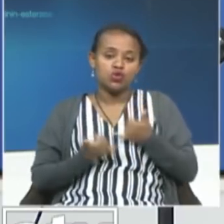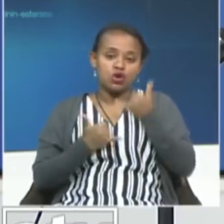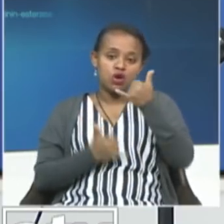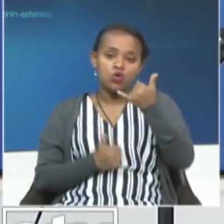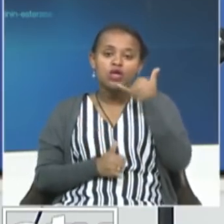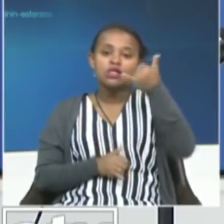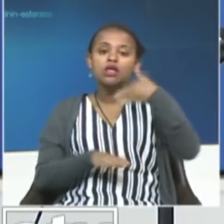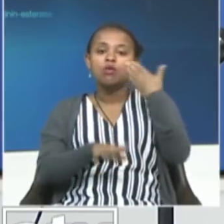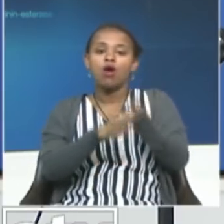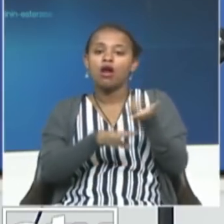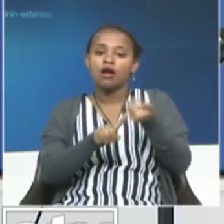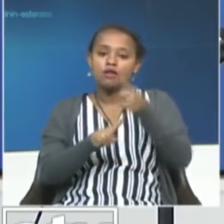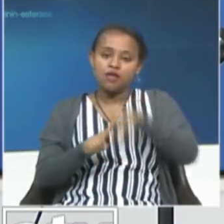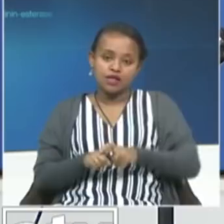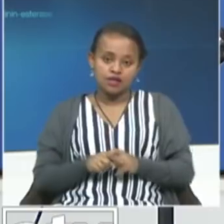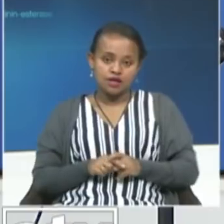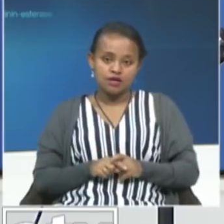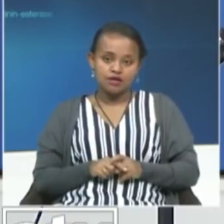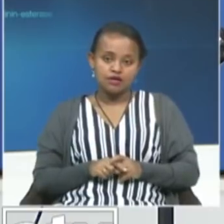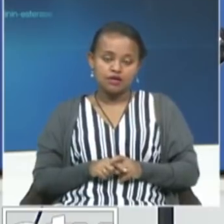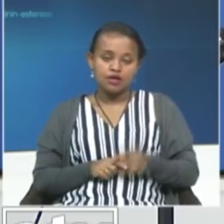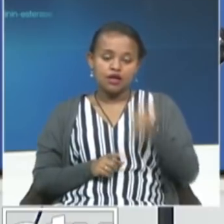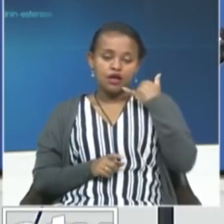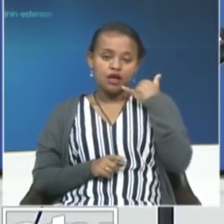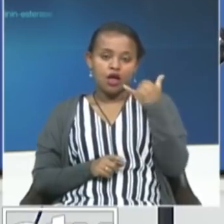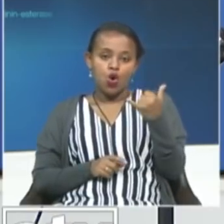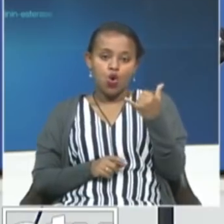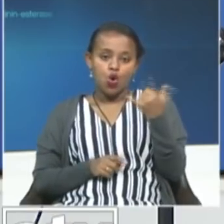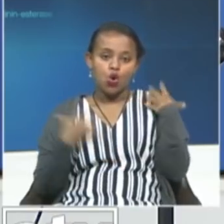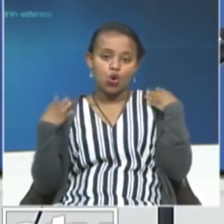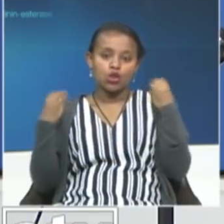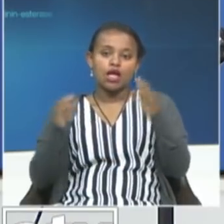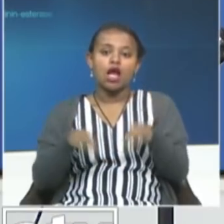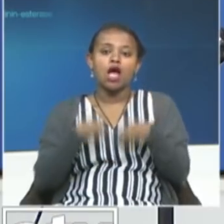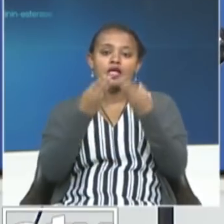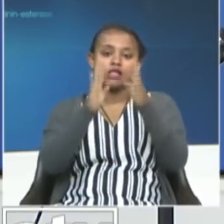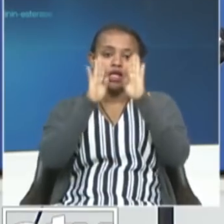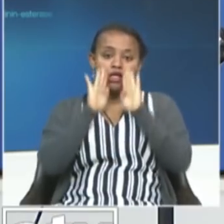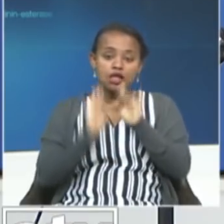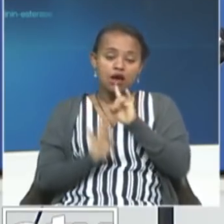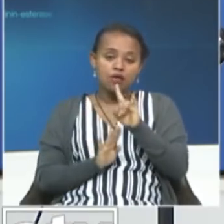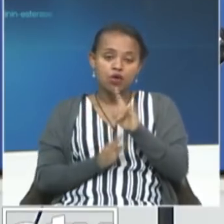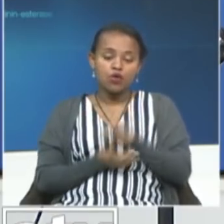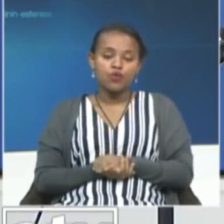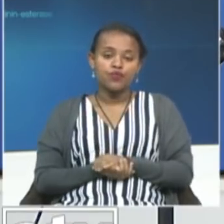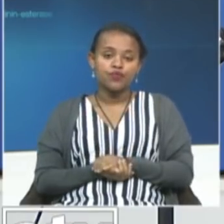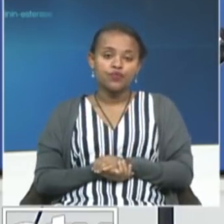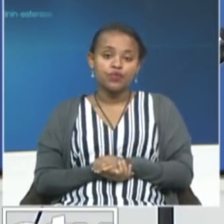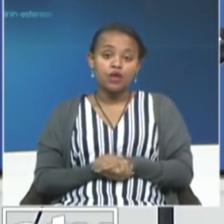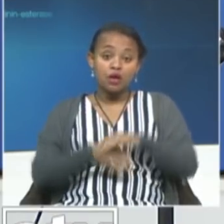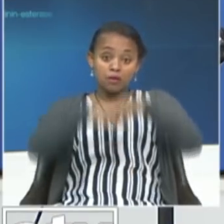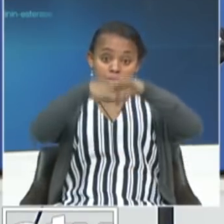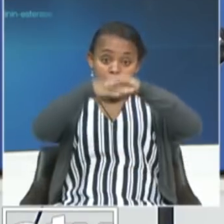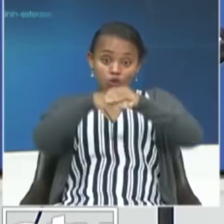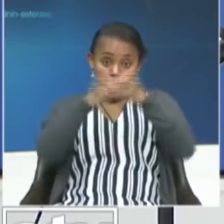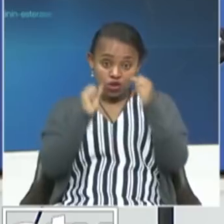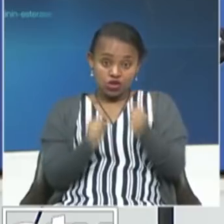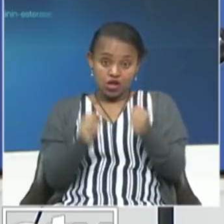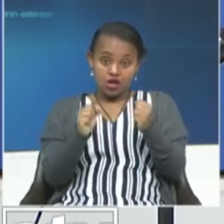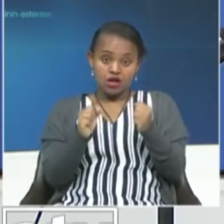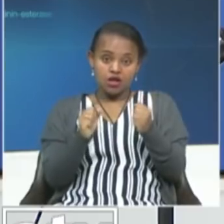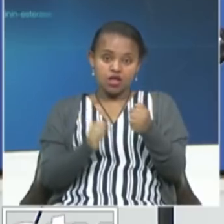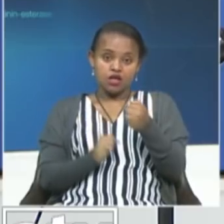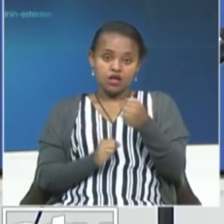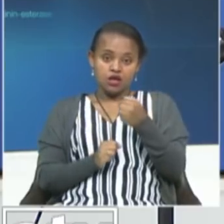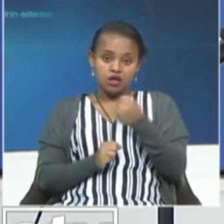ሄሎ ሄሎ ሄሎ። ጤና ይስጥልን። ሰላም ነው? አለን ይመስገን። መተዋወቅ እንችላለን?